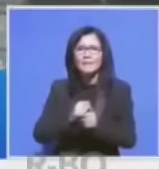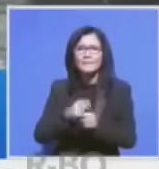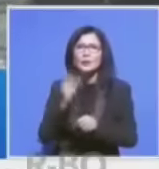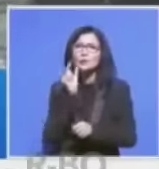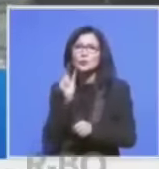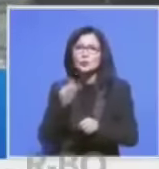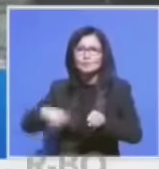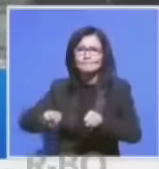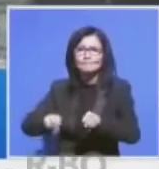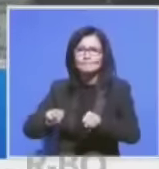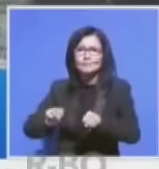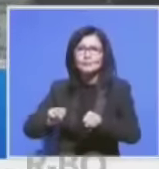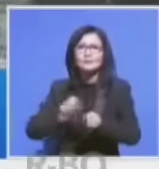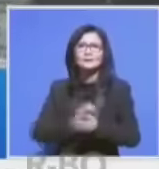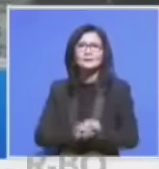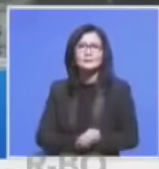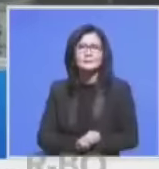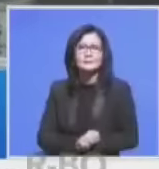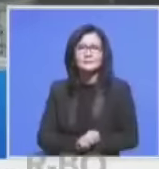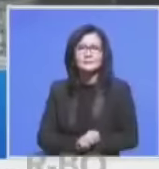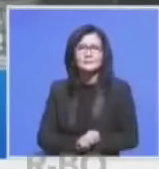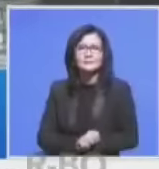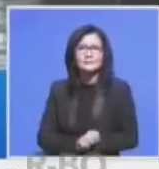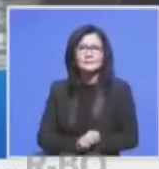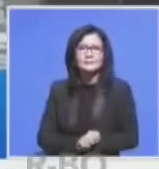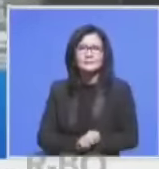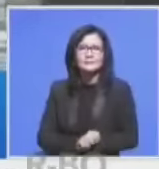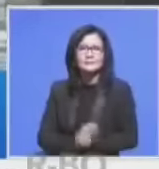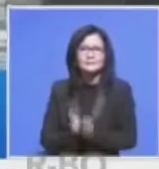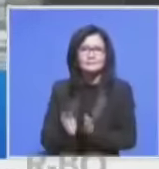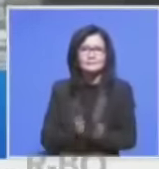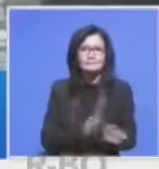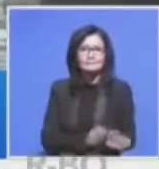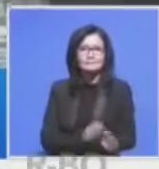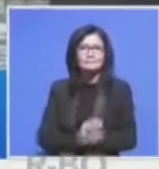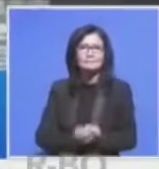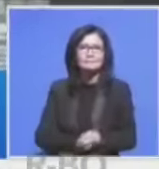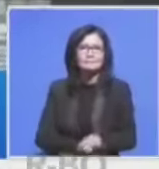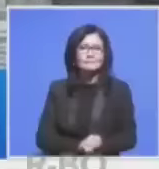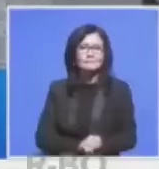dampak kemacetan di ibu kota. Tim Liputan Transmedia.